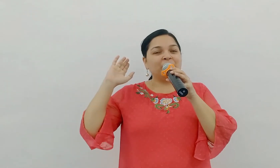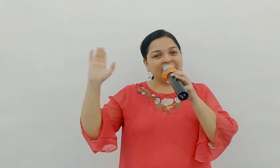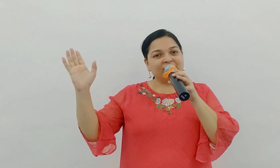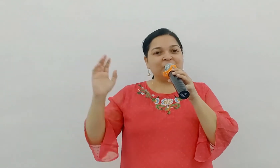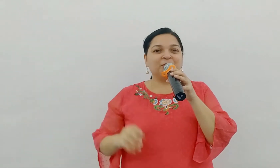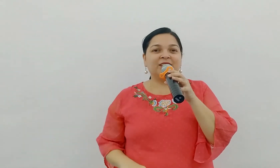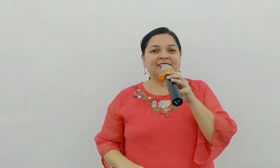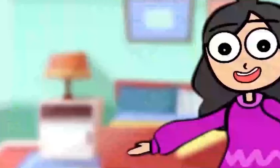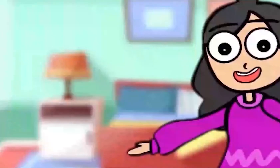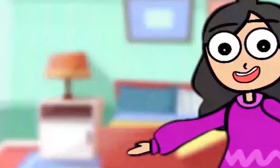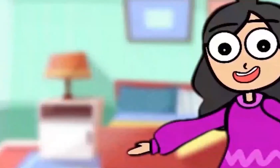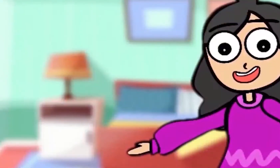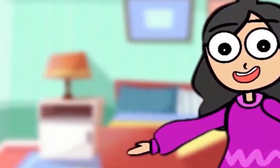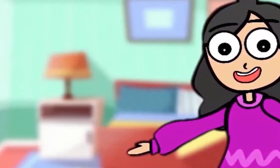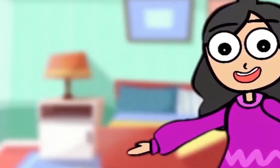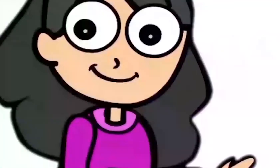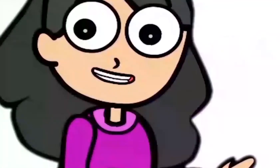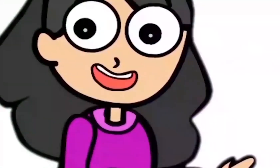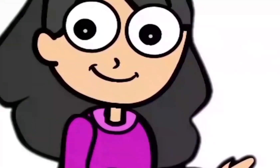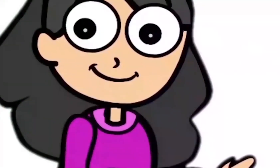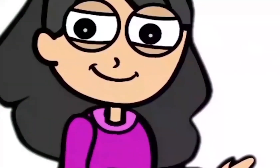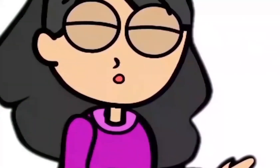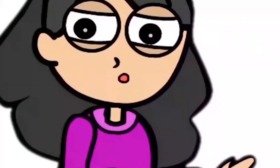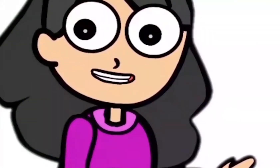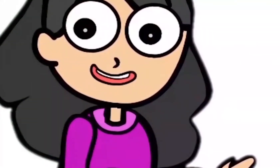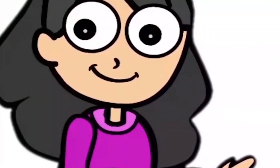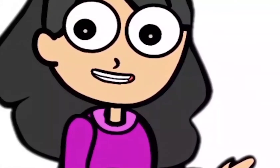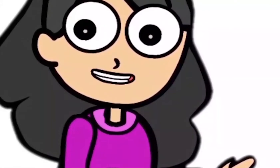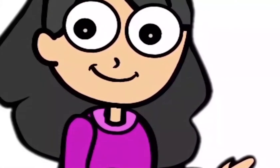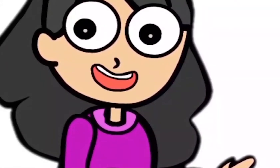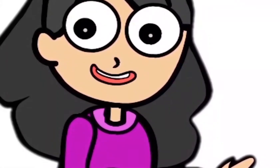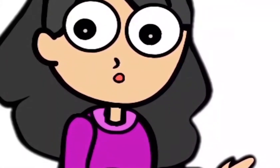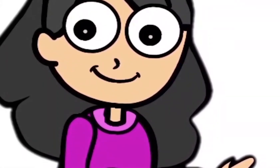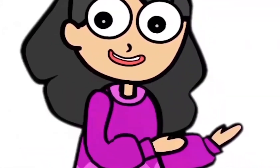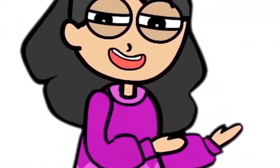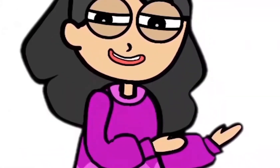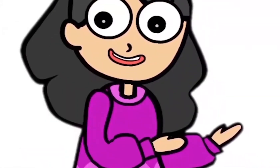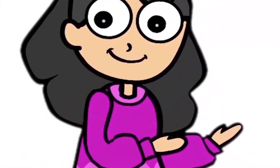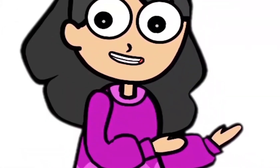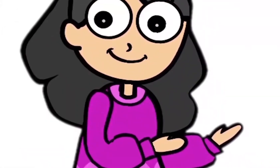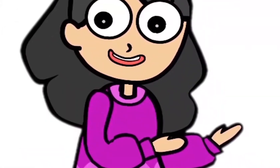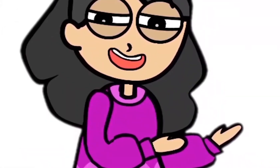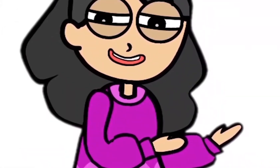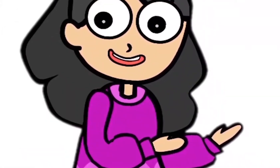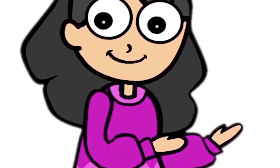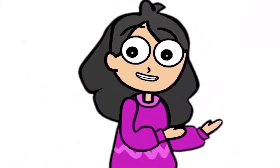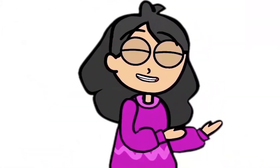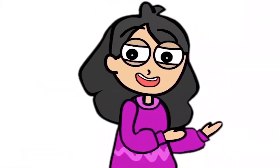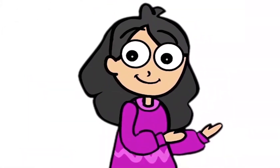गॉड ब्लेस यू। वाओ, हमने बहुत कुछ सीखा और अब ये टाइम